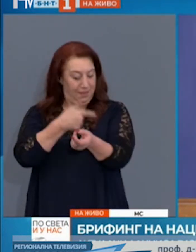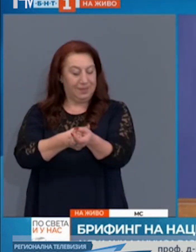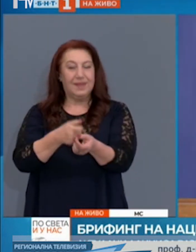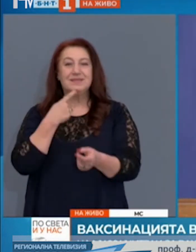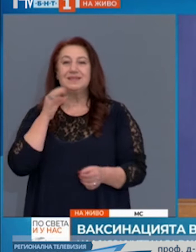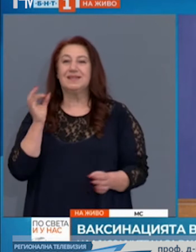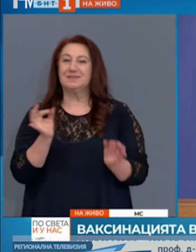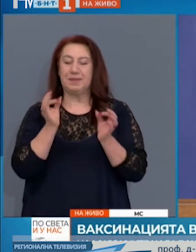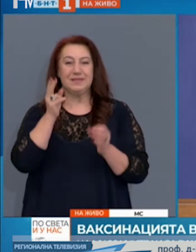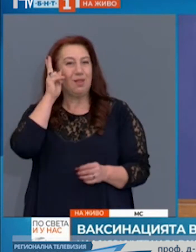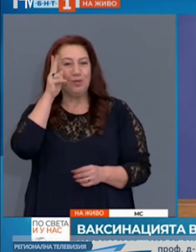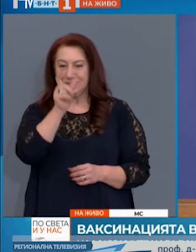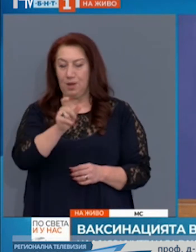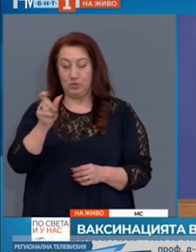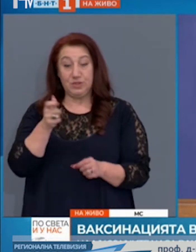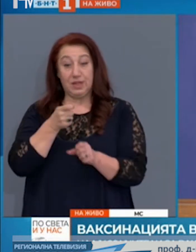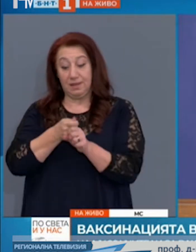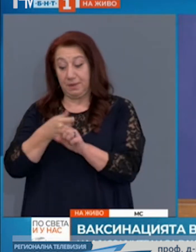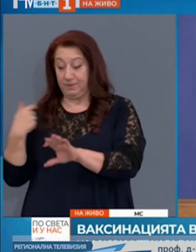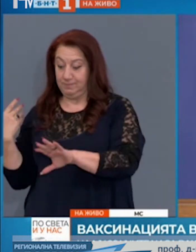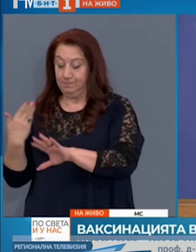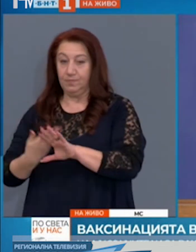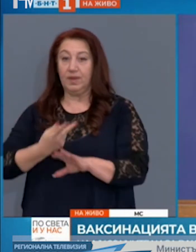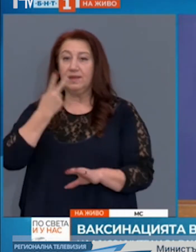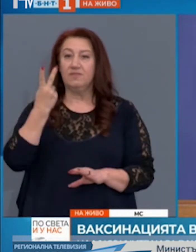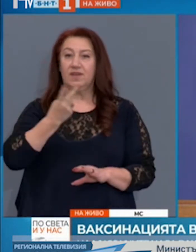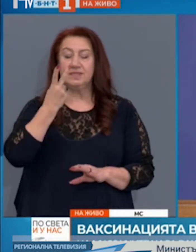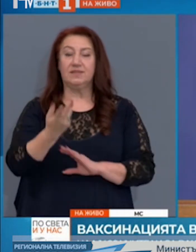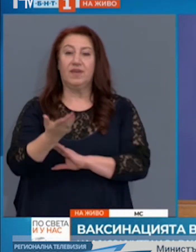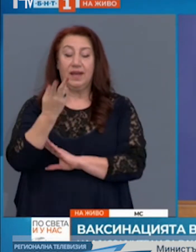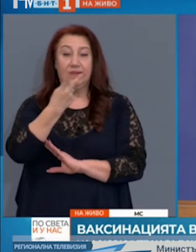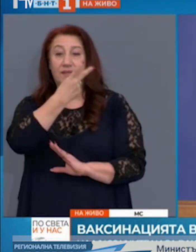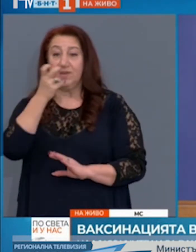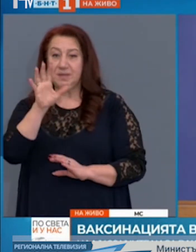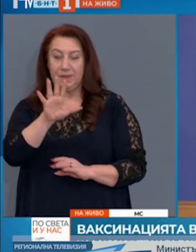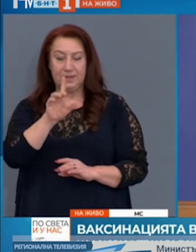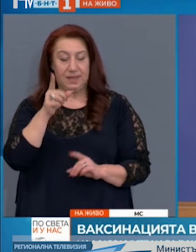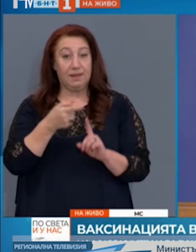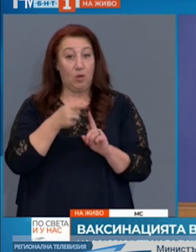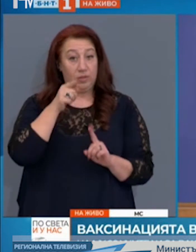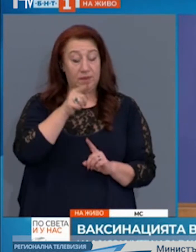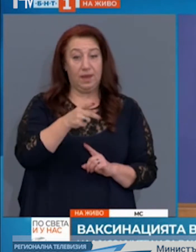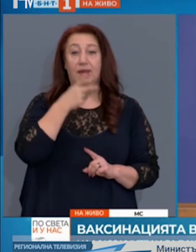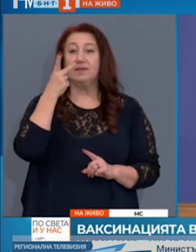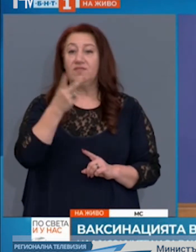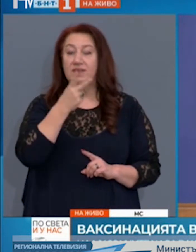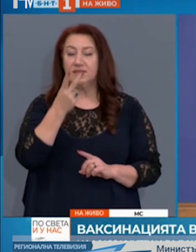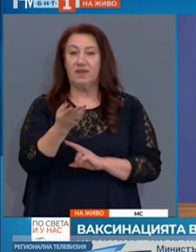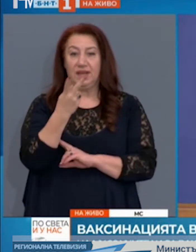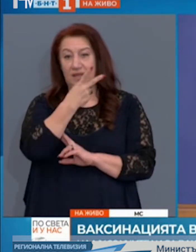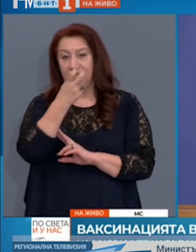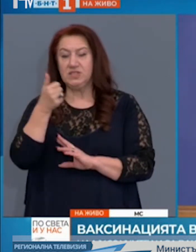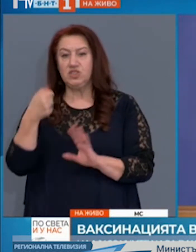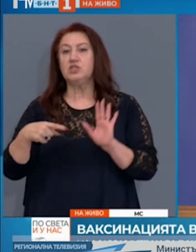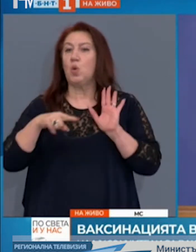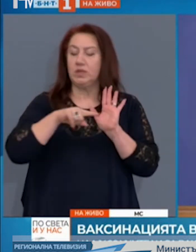тестове са 22,251 на учители, от тях 22,206 са отрицателни, 45